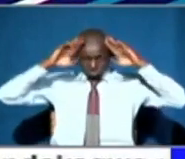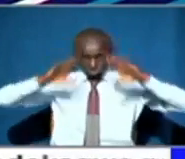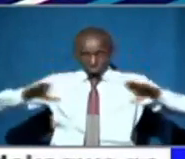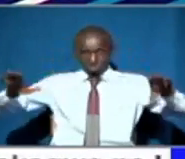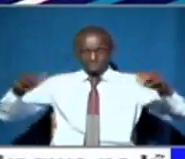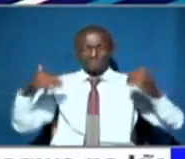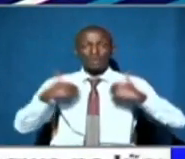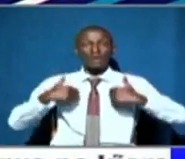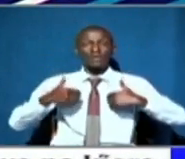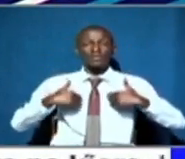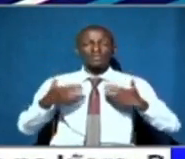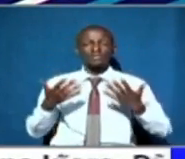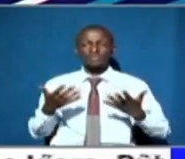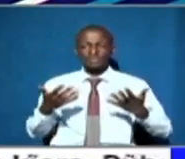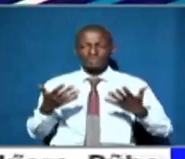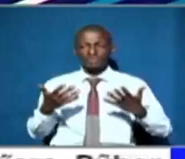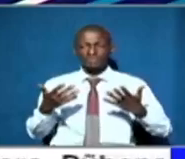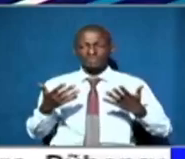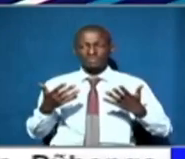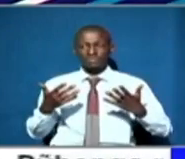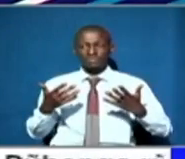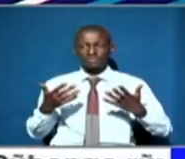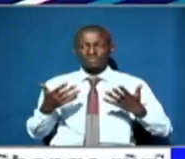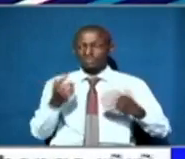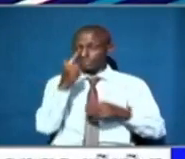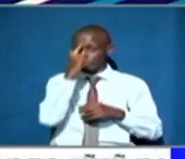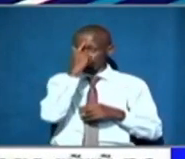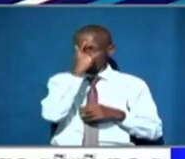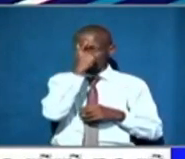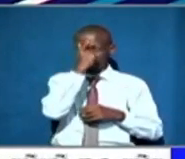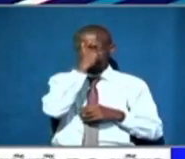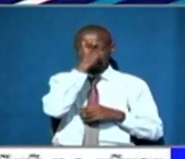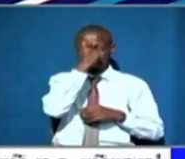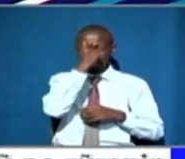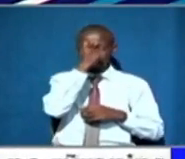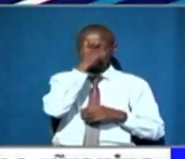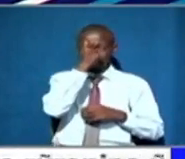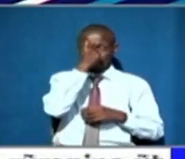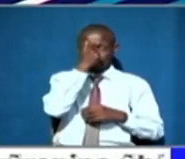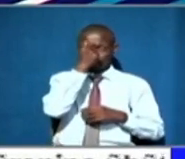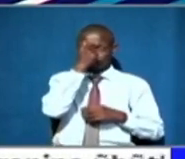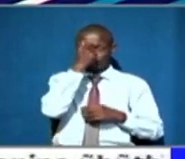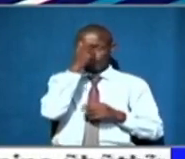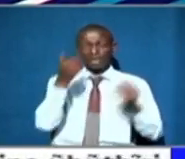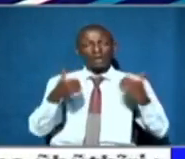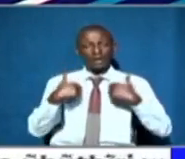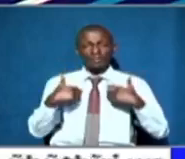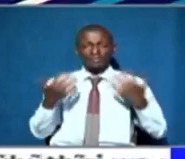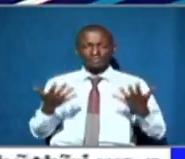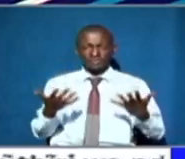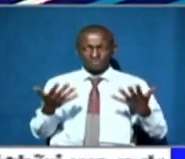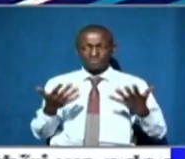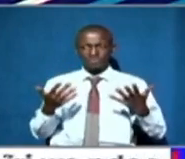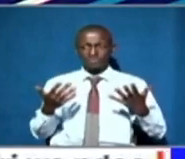ni waya me hau in fact tuna tatu turi na hindu hindu ni ahindi tuna hau